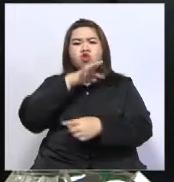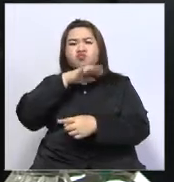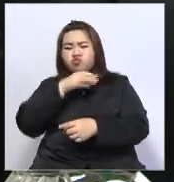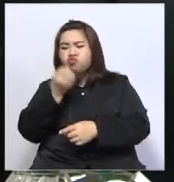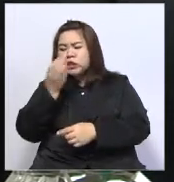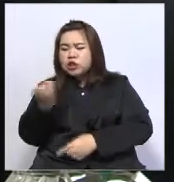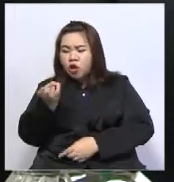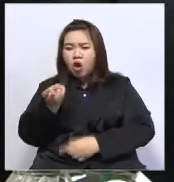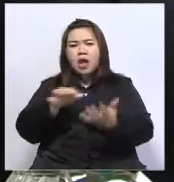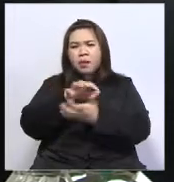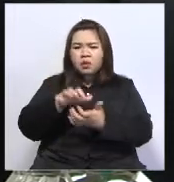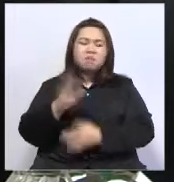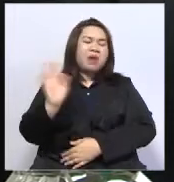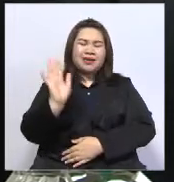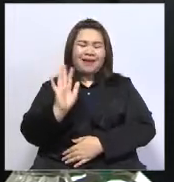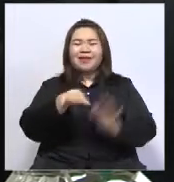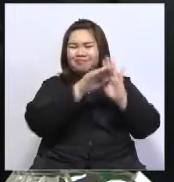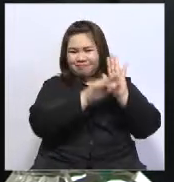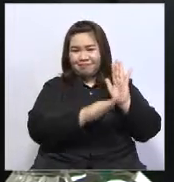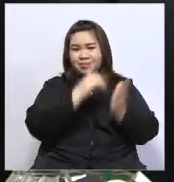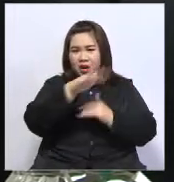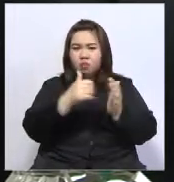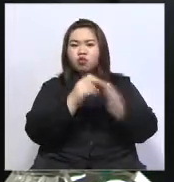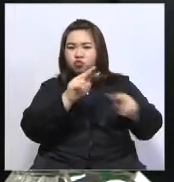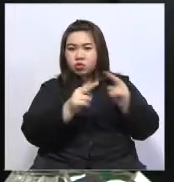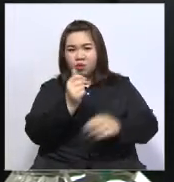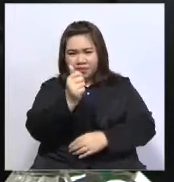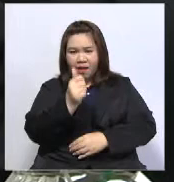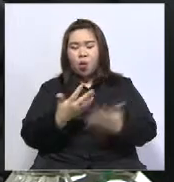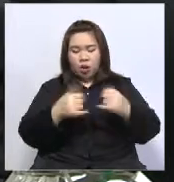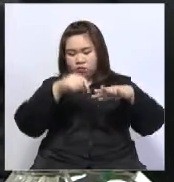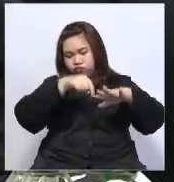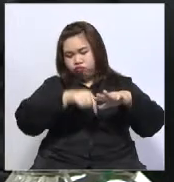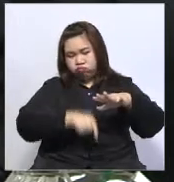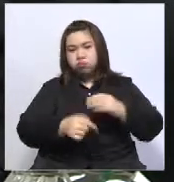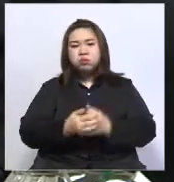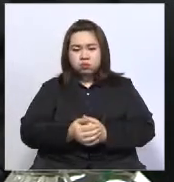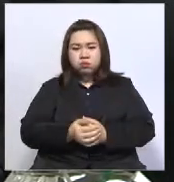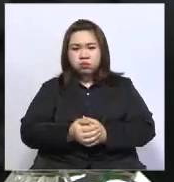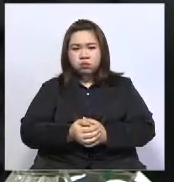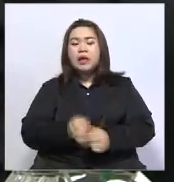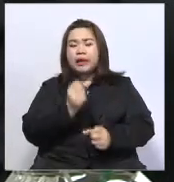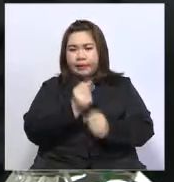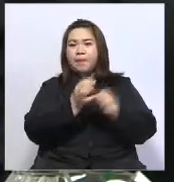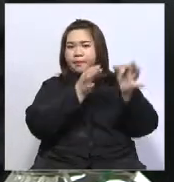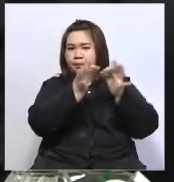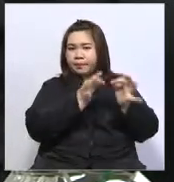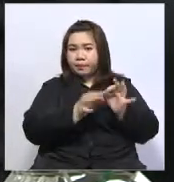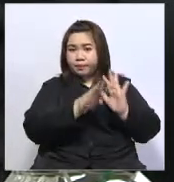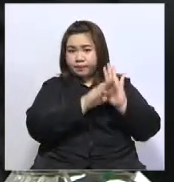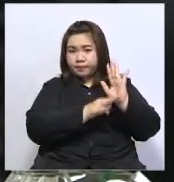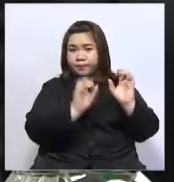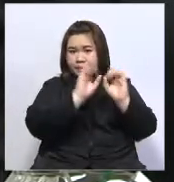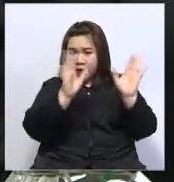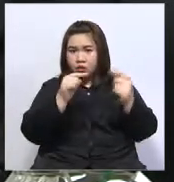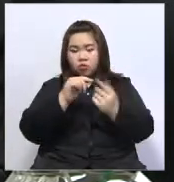งวันนี้ส่วนผสมมากขึ้นทุกอย่างมันตรวจสอบได้หมดนะครับเพราะนั้นวันนี้เราจะลงรายละเอียดหมดนะครับวันนี้จะต้องทำของข้อเท็จจริงให้ปรากฏทั้งในส่วนของ